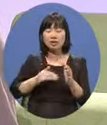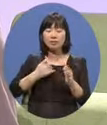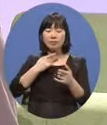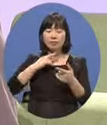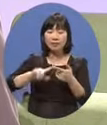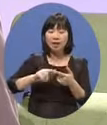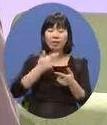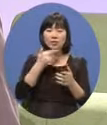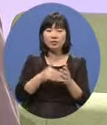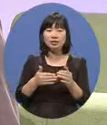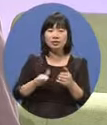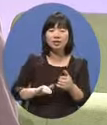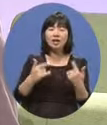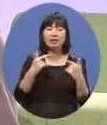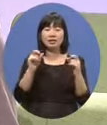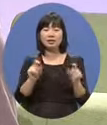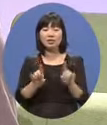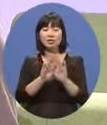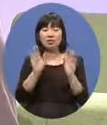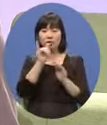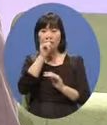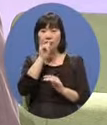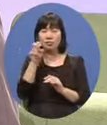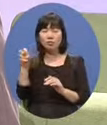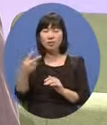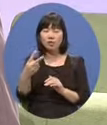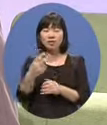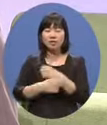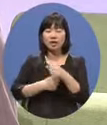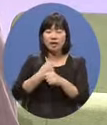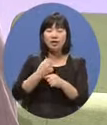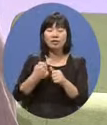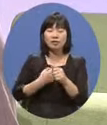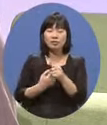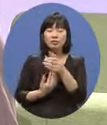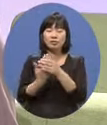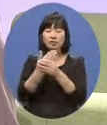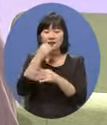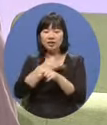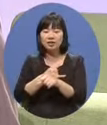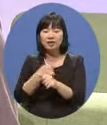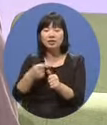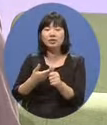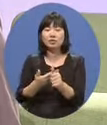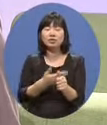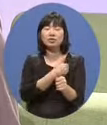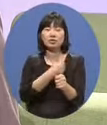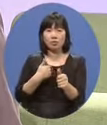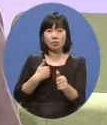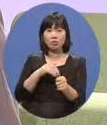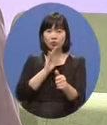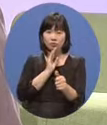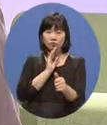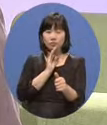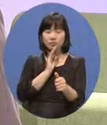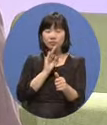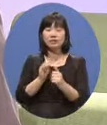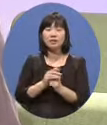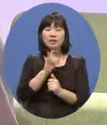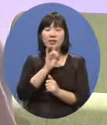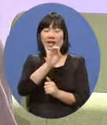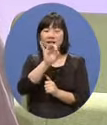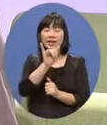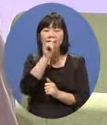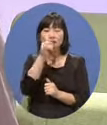들지 않더라도 언제나 기회는 열려 있고 자유스러울 수 있다는 것을 좀 이제 가르쳐 주는 여유. 그러면 그러니까 말